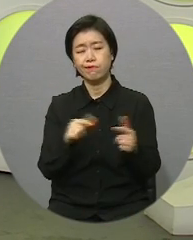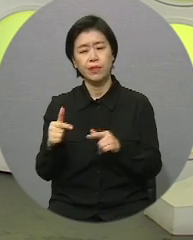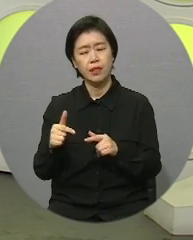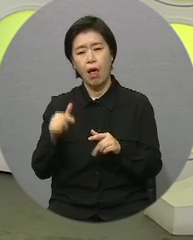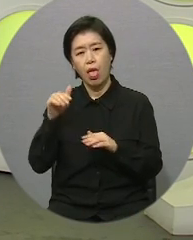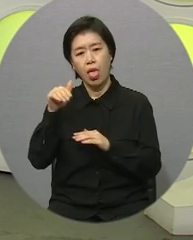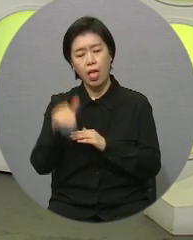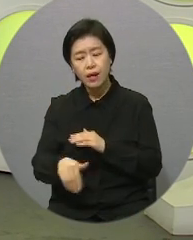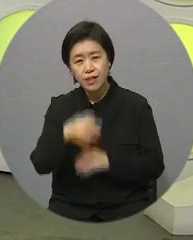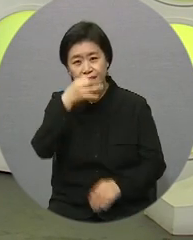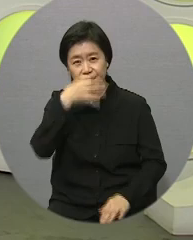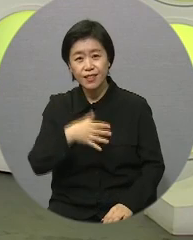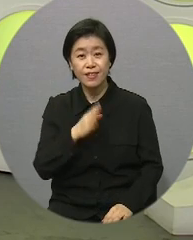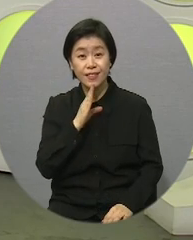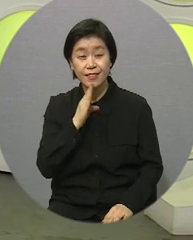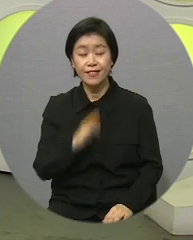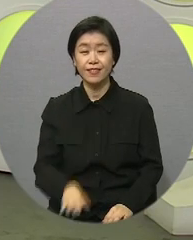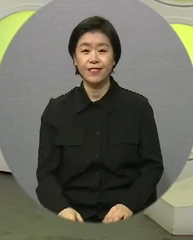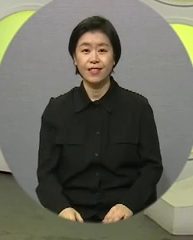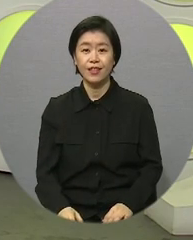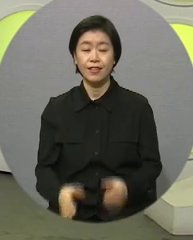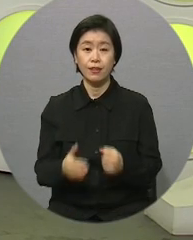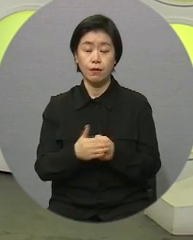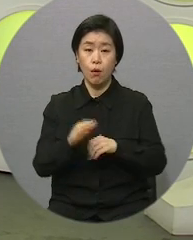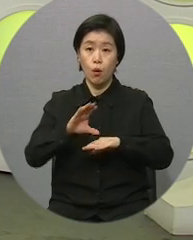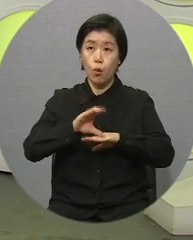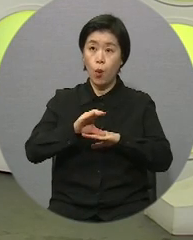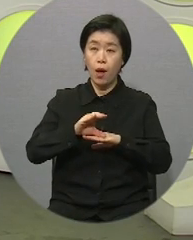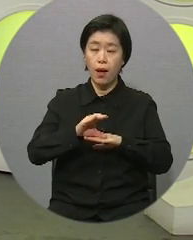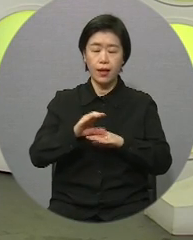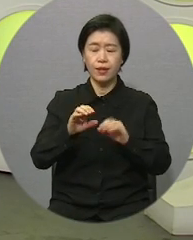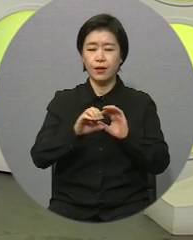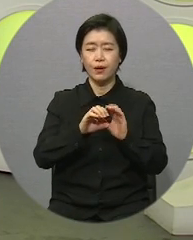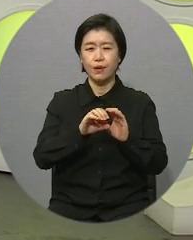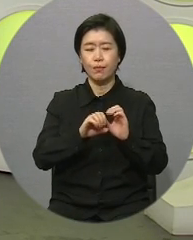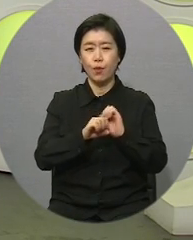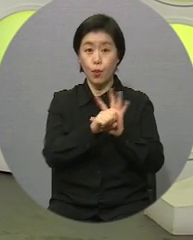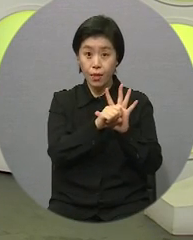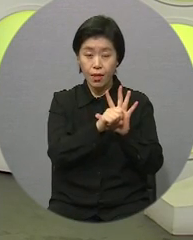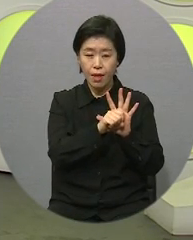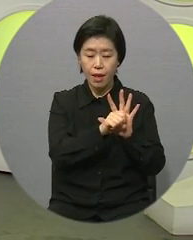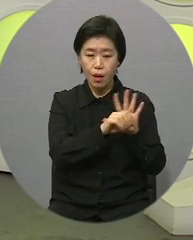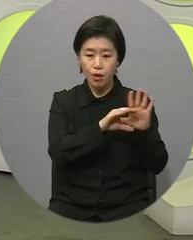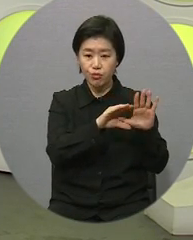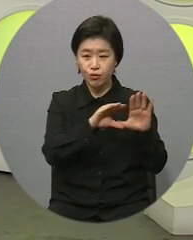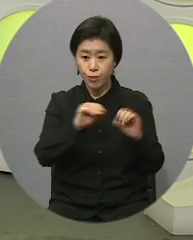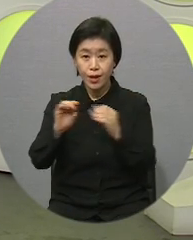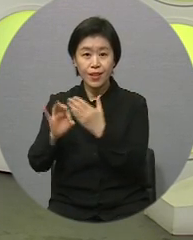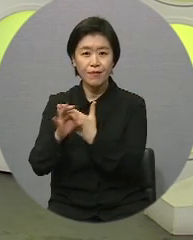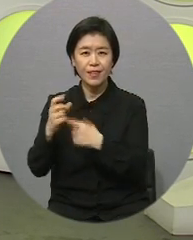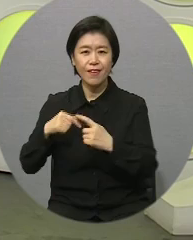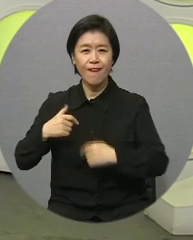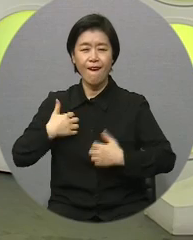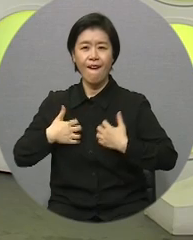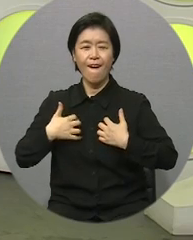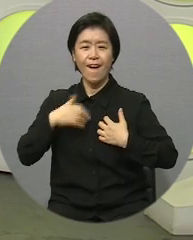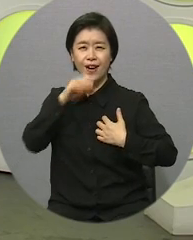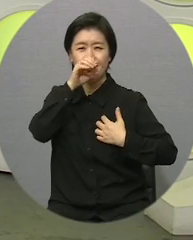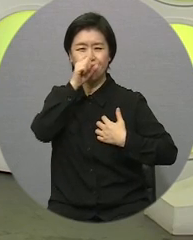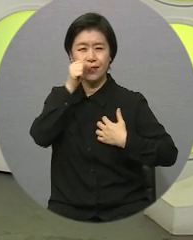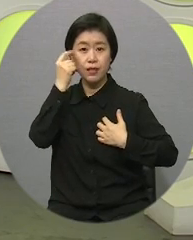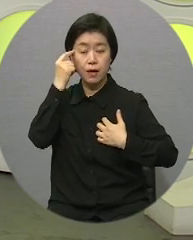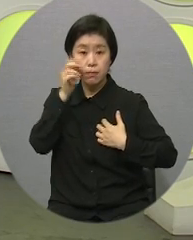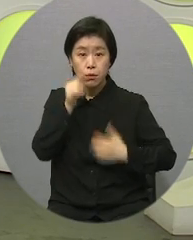이후로 조금 더 재미있게 활짝 열릴 줄 알았던게 경제가 안 좋아지면서 다시 사실 국민들도 그렇고 많은